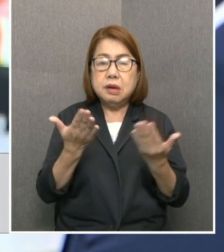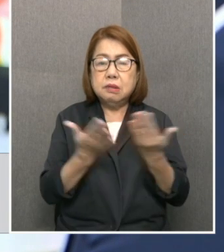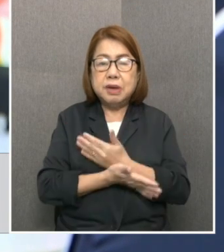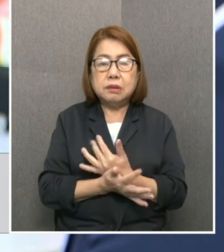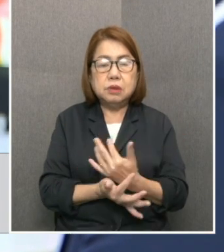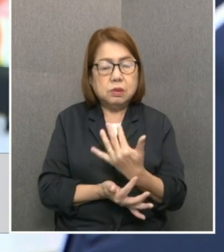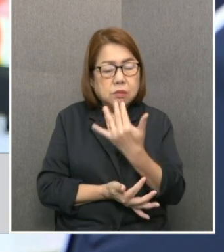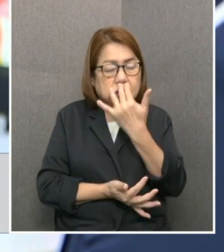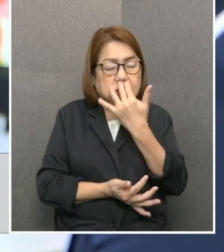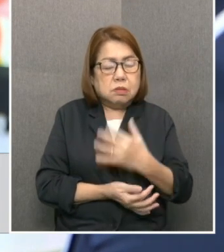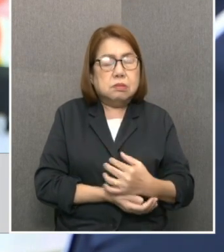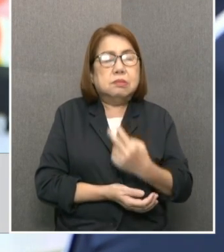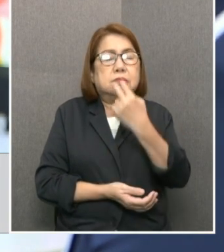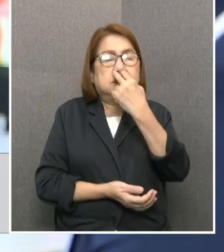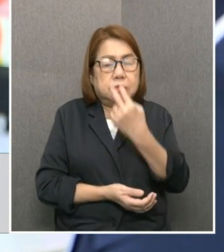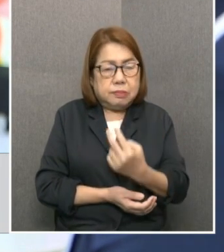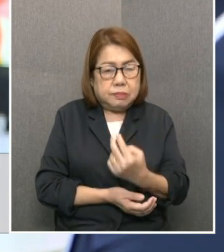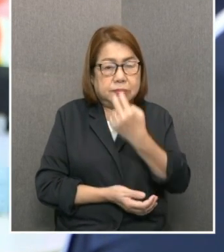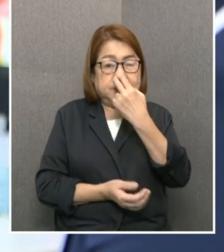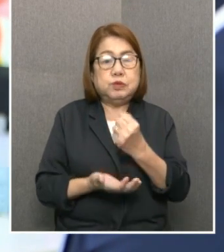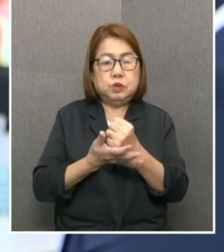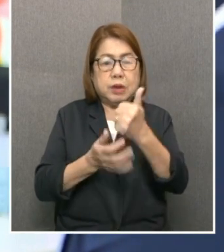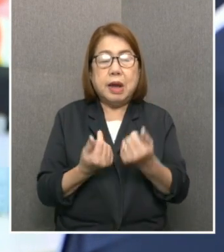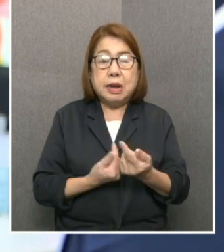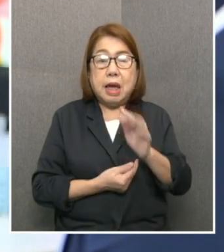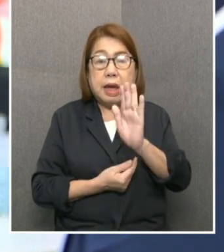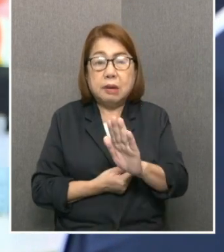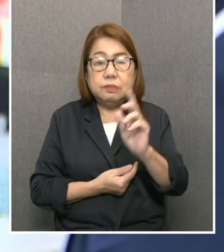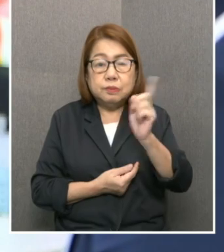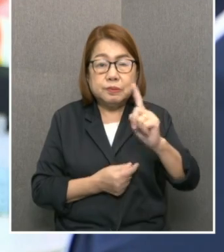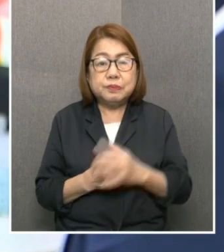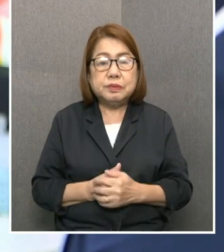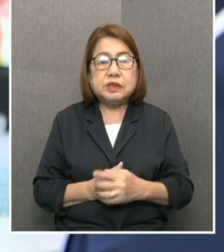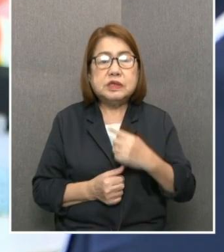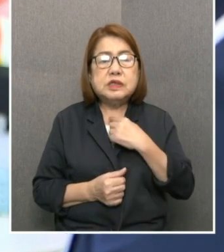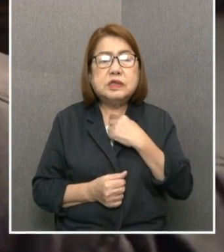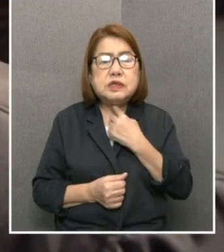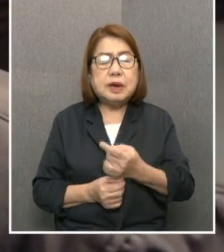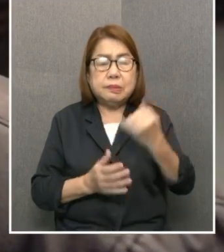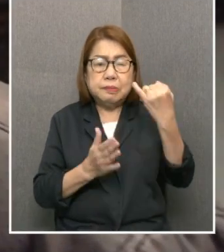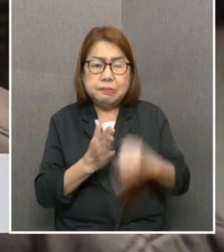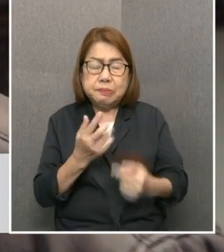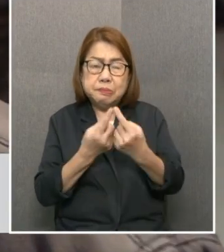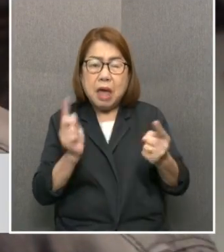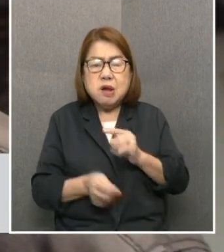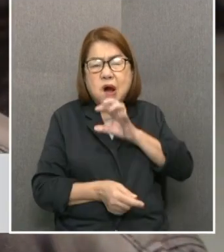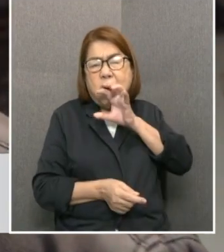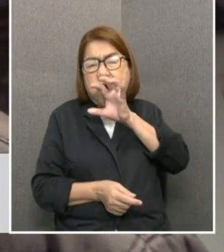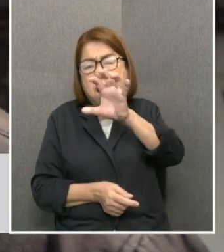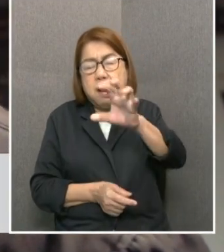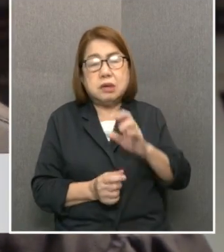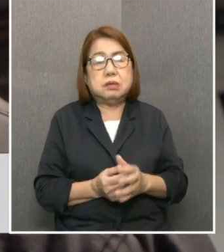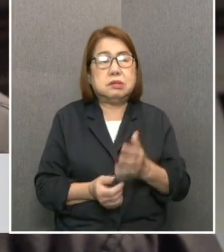สสามารถช่วยได้เช่นเดียวกันครับสิ่งที่ควรหลีกเลี่ยงก็ได้แก่การใช้เสียงผิดวิธีนะครับเช่นการตะโกนหรือว่าการ